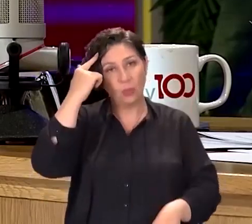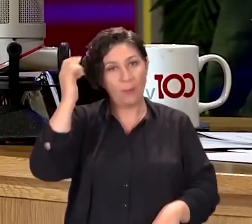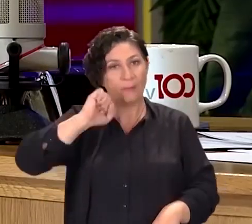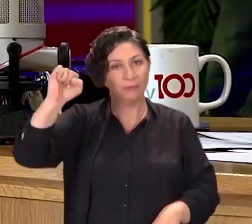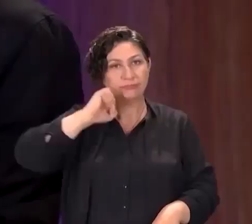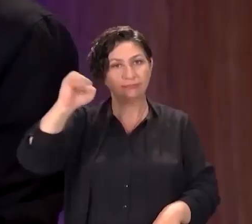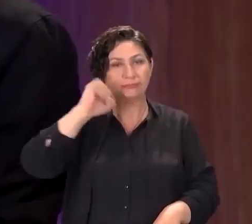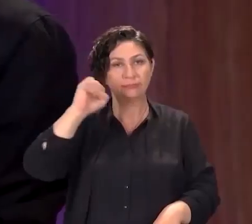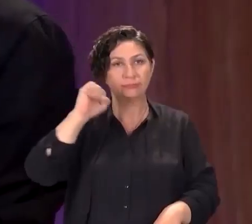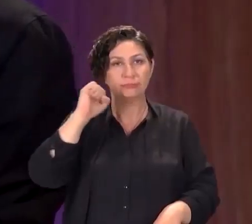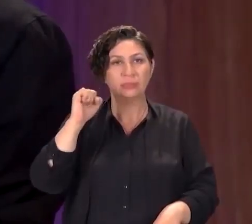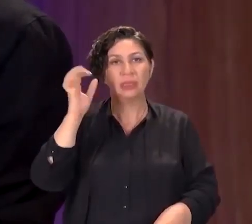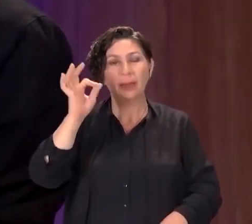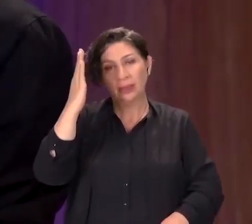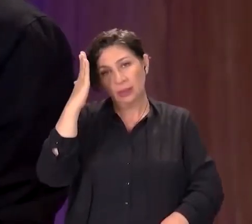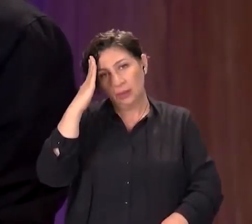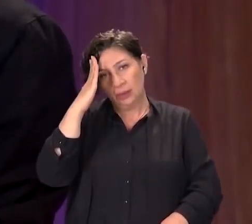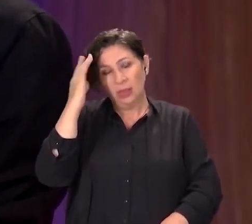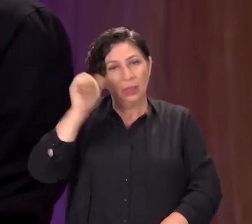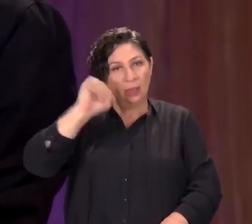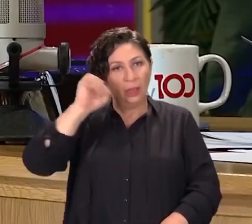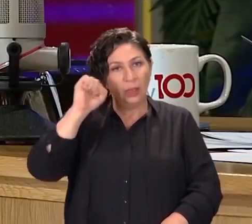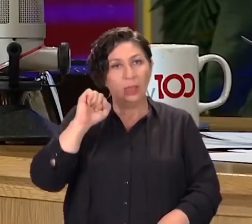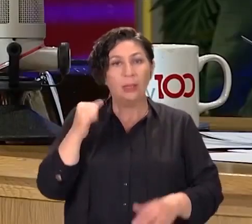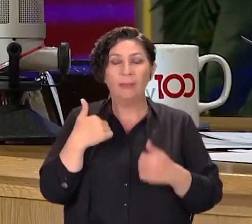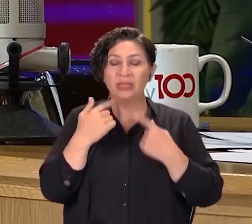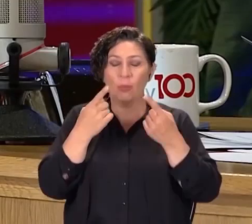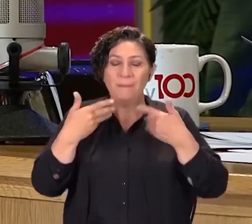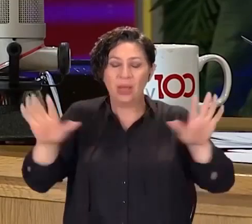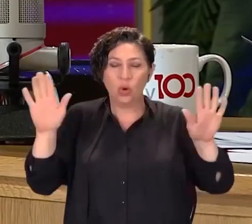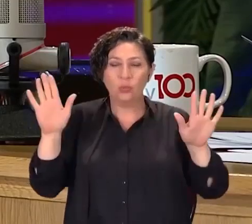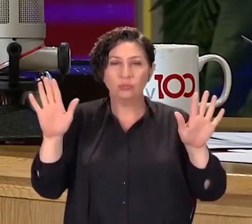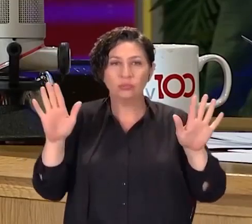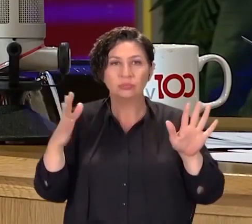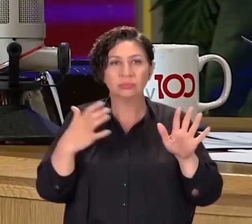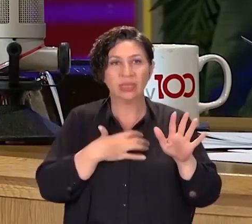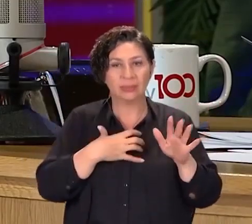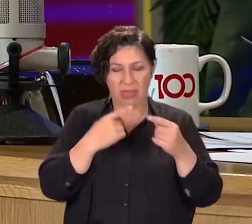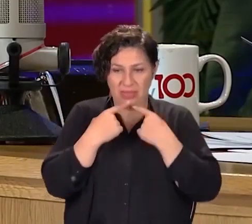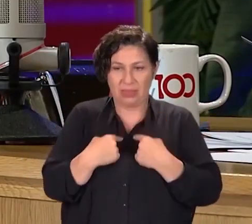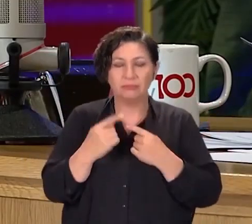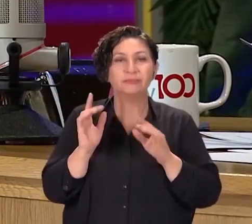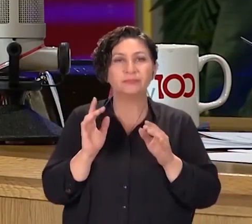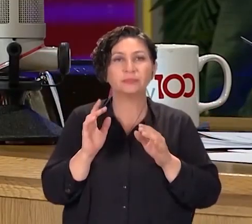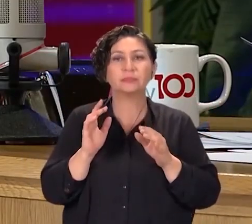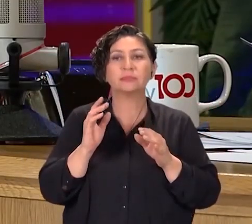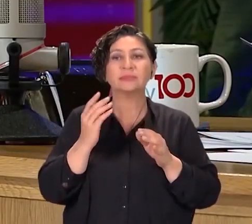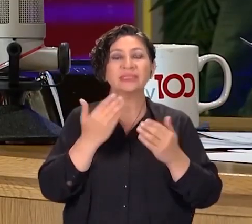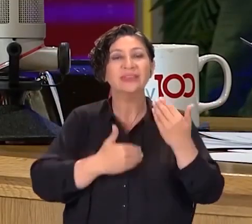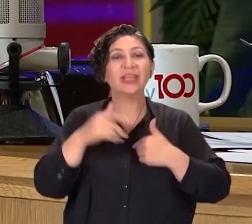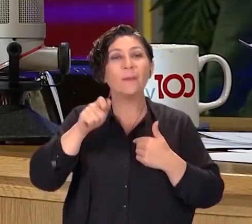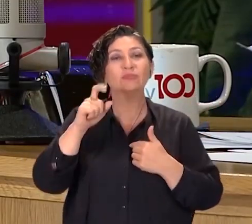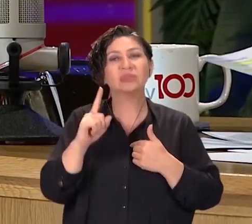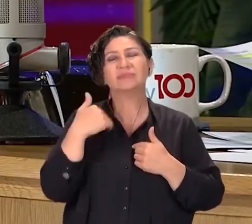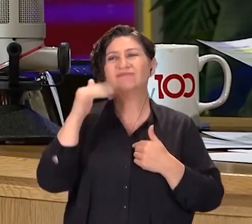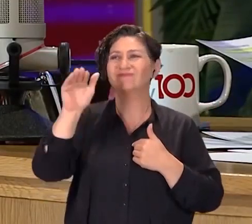ağrıyordu. Devamlı buram ağrıyordu. Ben dedim bırakıyorum işi kendime. Hmm. Sevgili